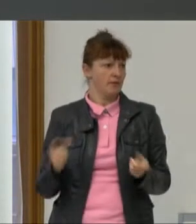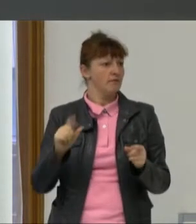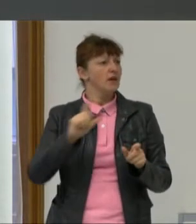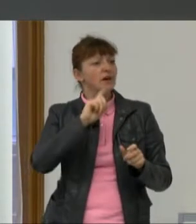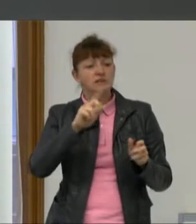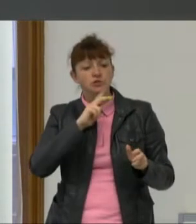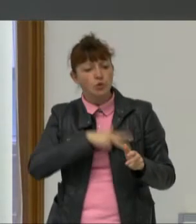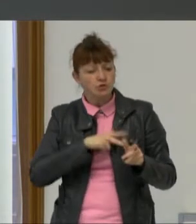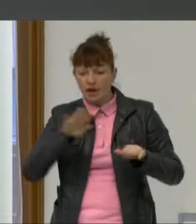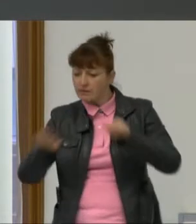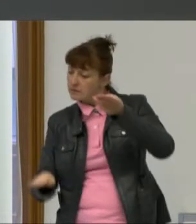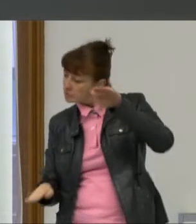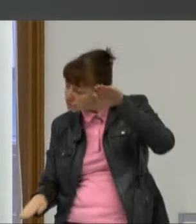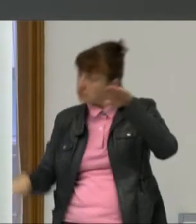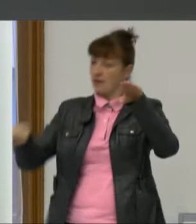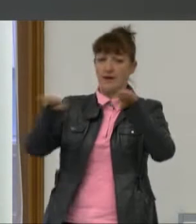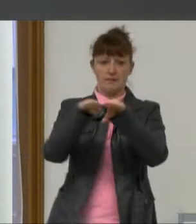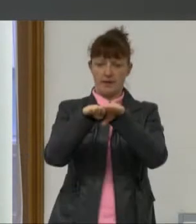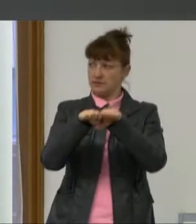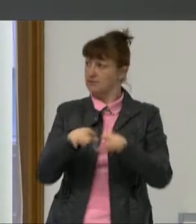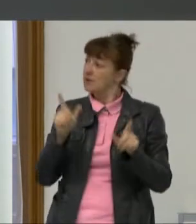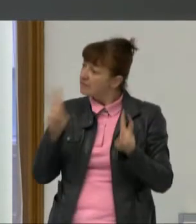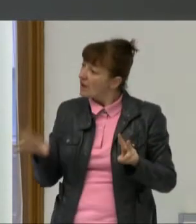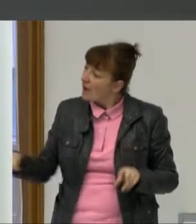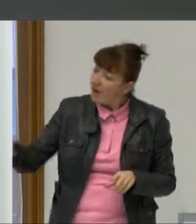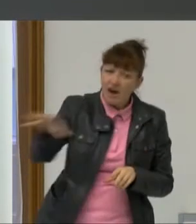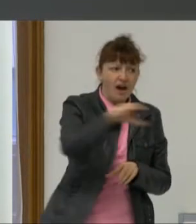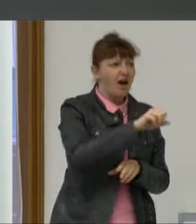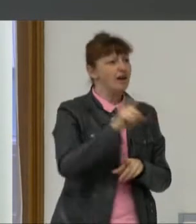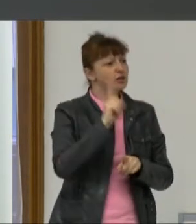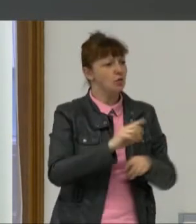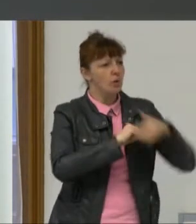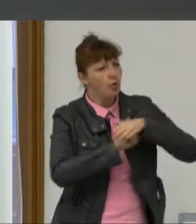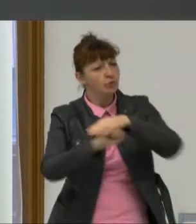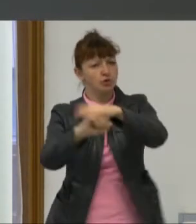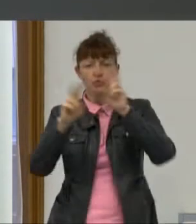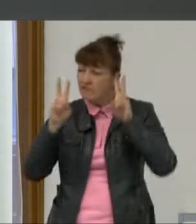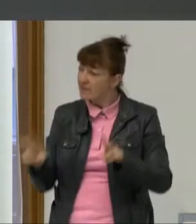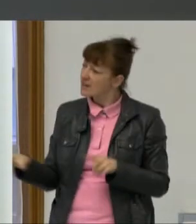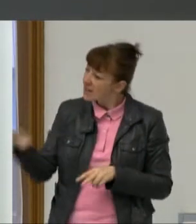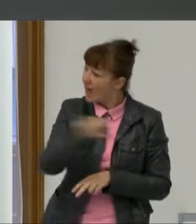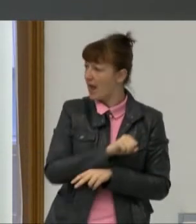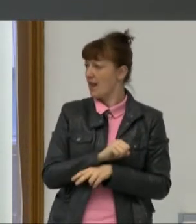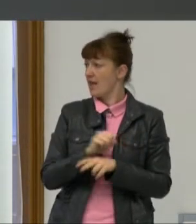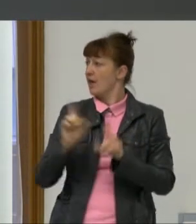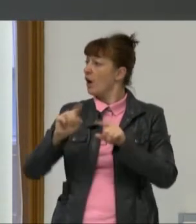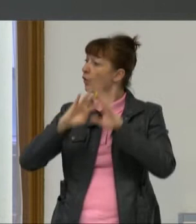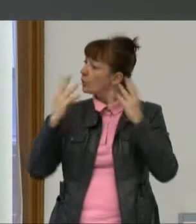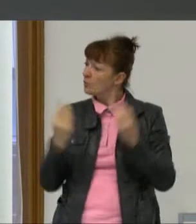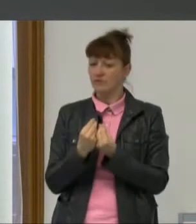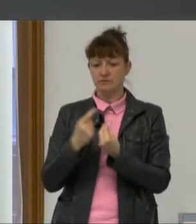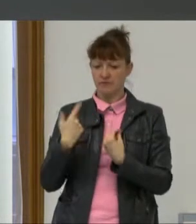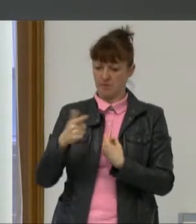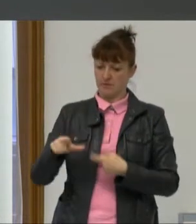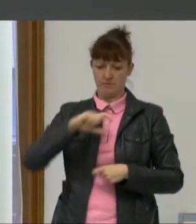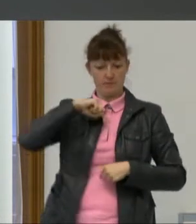zu durchbrechen und alle, aber wirklich alle dabei zu unterstützen, starke, umfassend gebildete Persönlichkeit zu